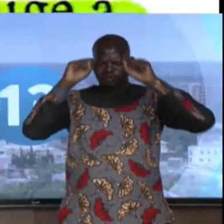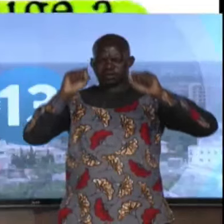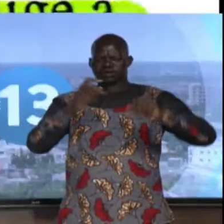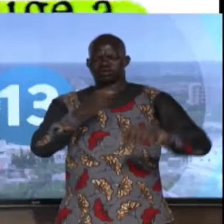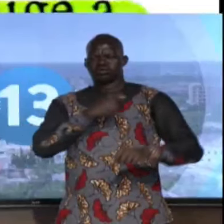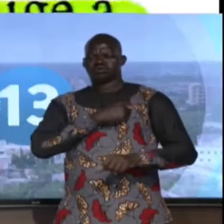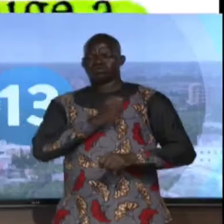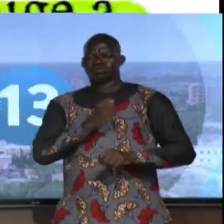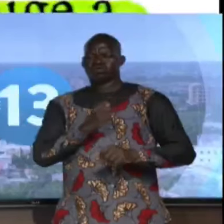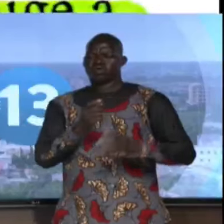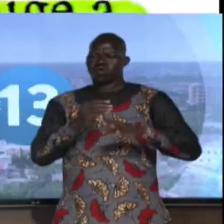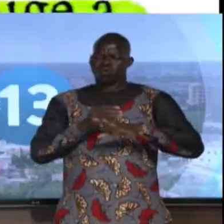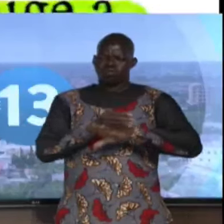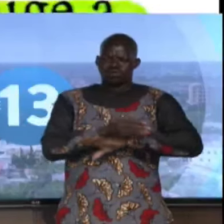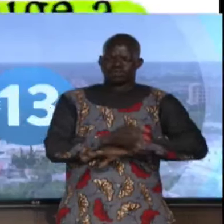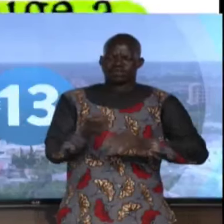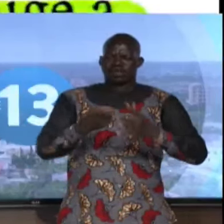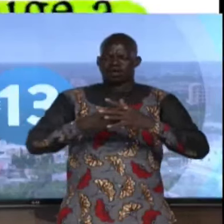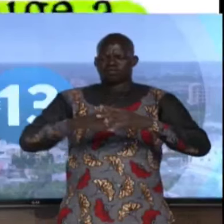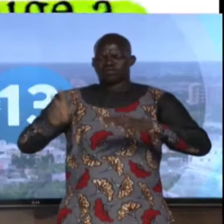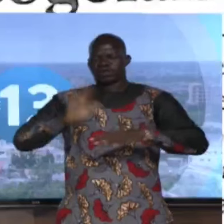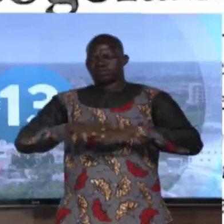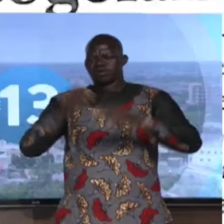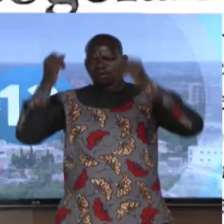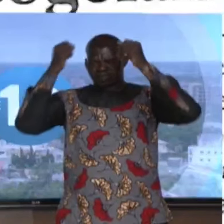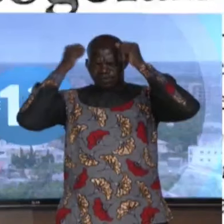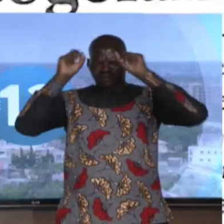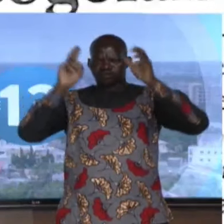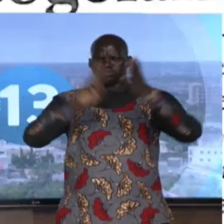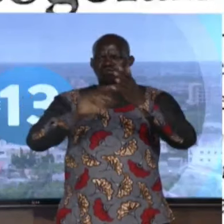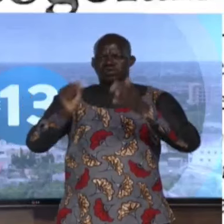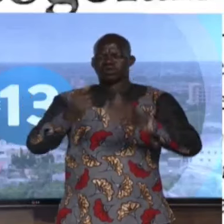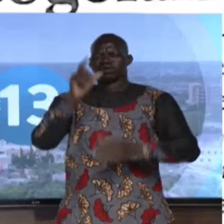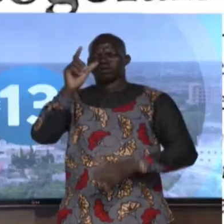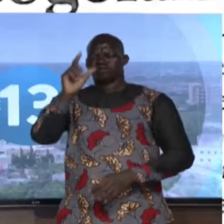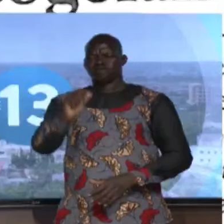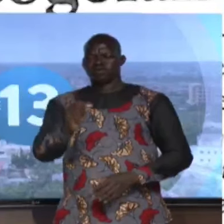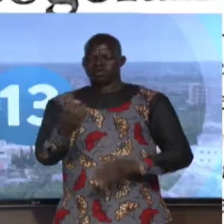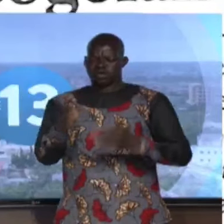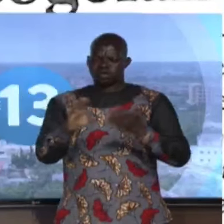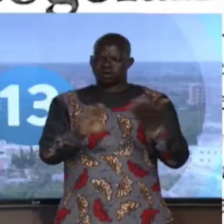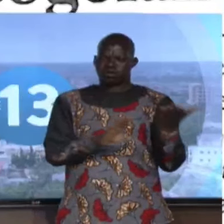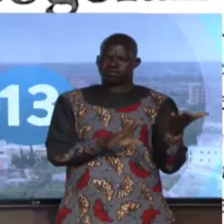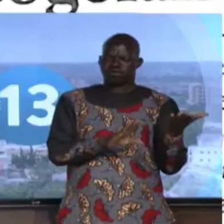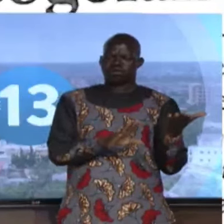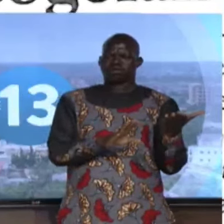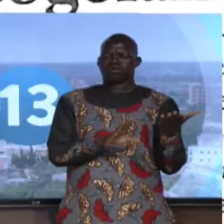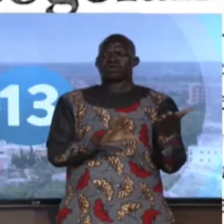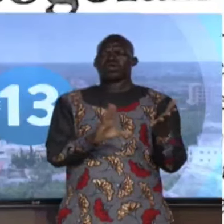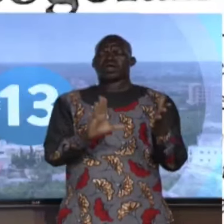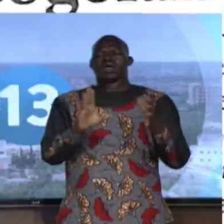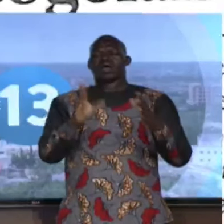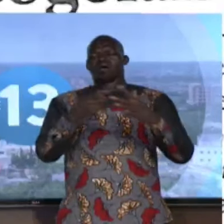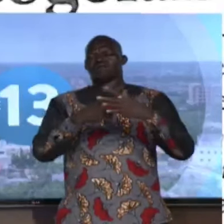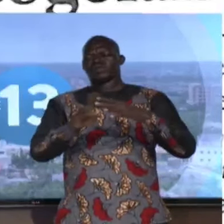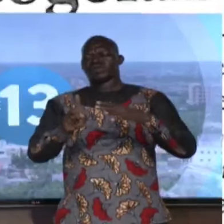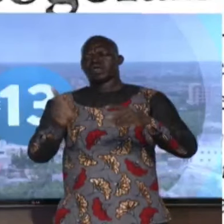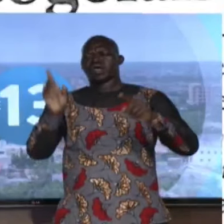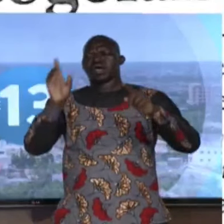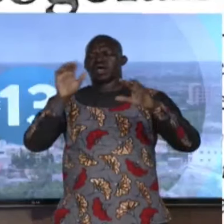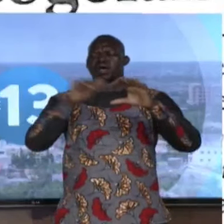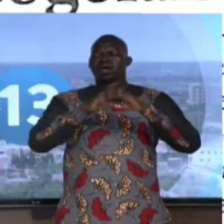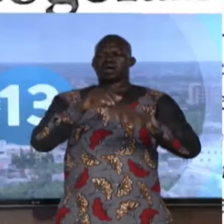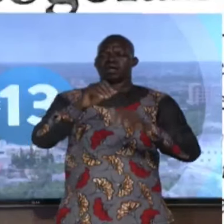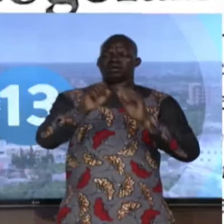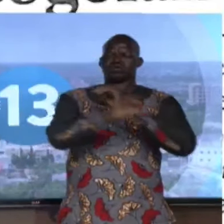s'exiler après la présidentielle de 2020 rappel à Dieu de Monseigneur Philippe capozro en exile en Suède ultime